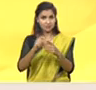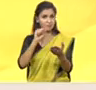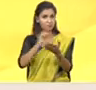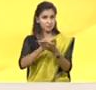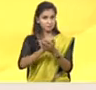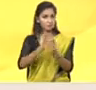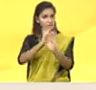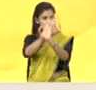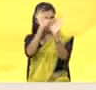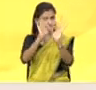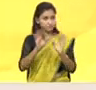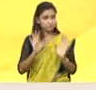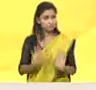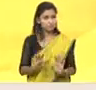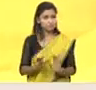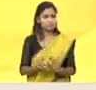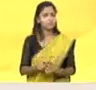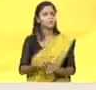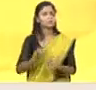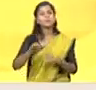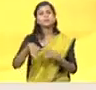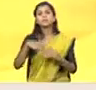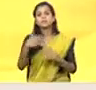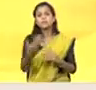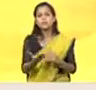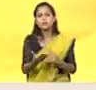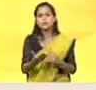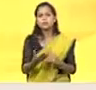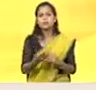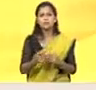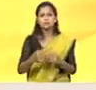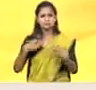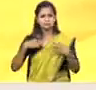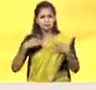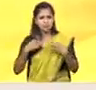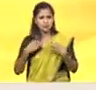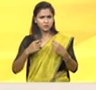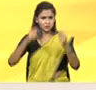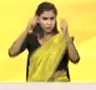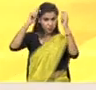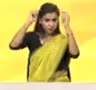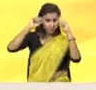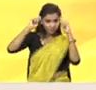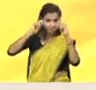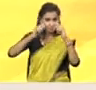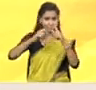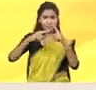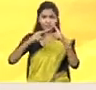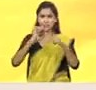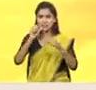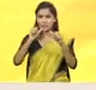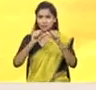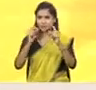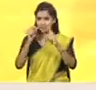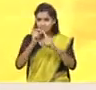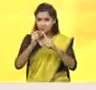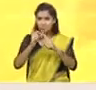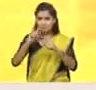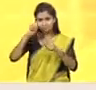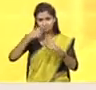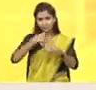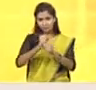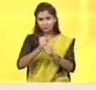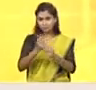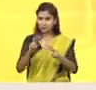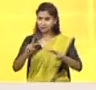हैं। इससे फिर ड्रेस और टोपी जैसी चीजें बनाई जाती हैं। ये गजब